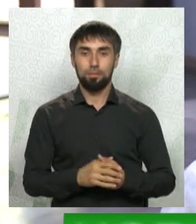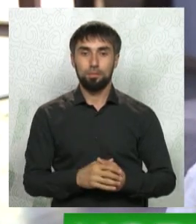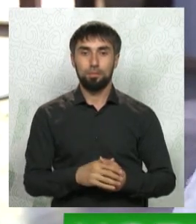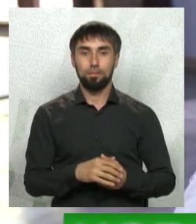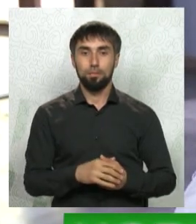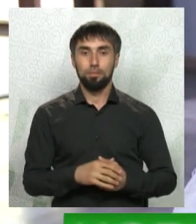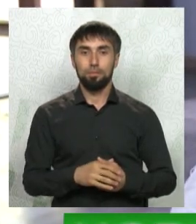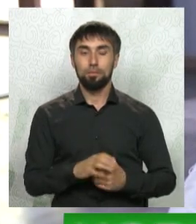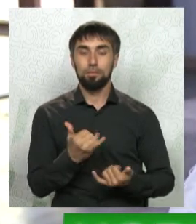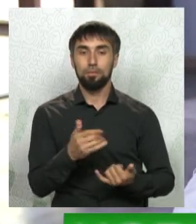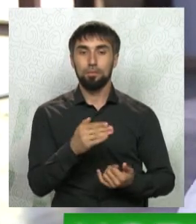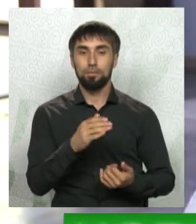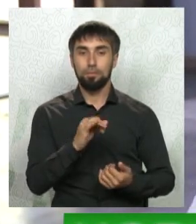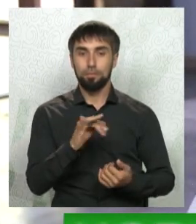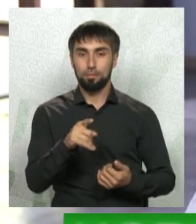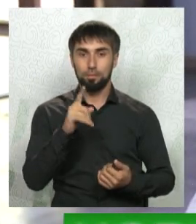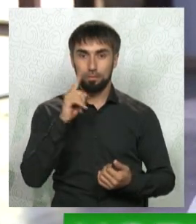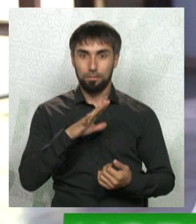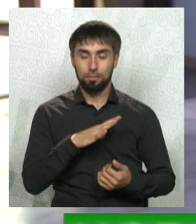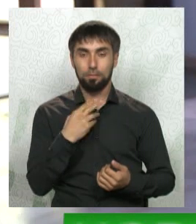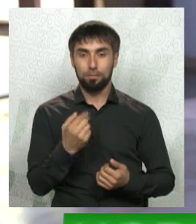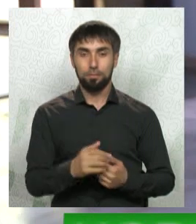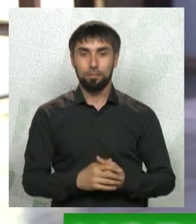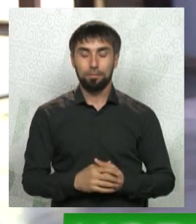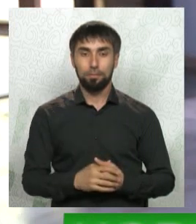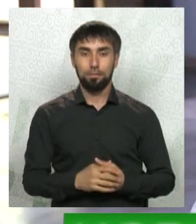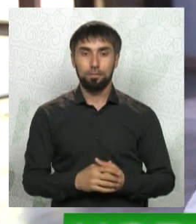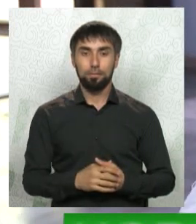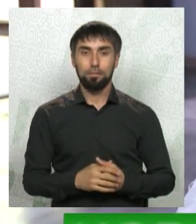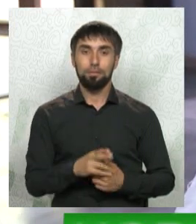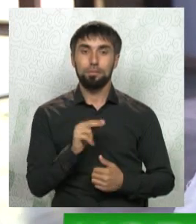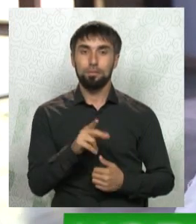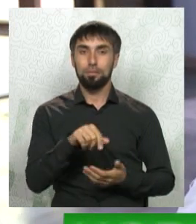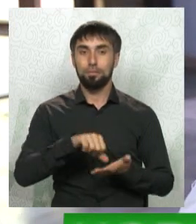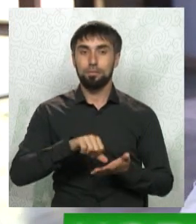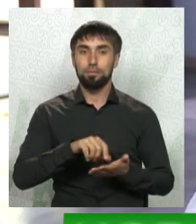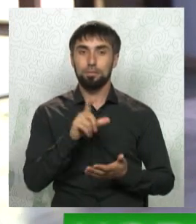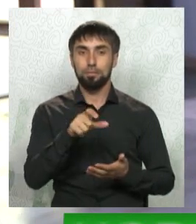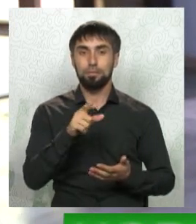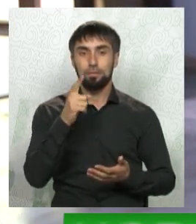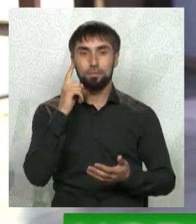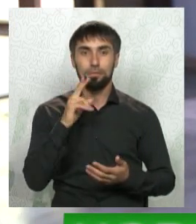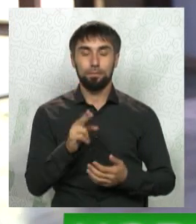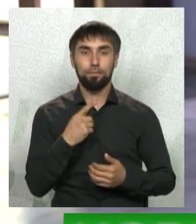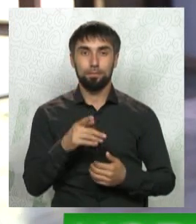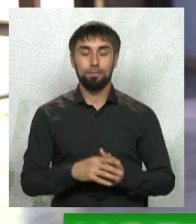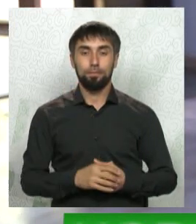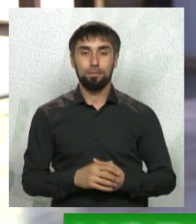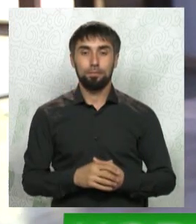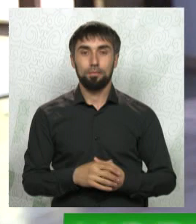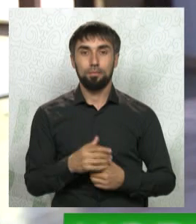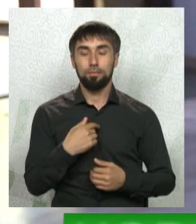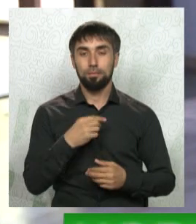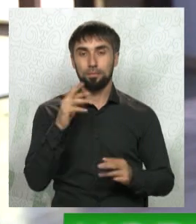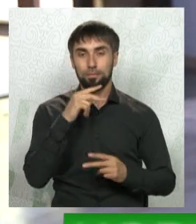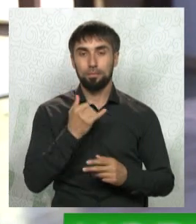Кадагадагадс. Ага, это сура, ты же хочешь вариха? Вари. Ах, там мышцы выступить, аж там фиатуай. Ну, ошибка